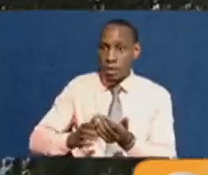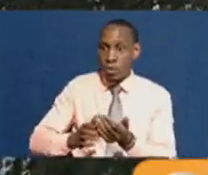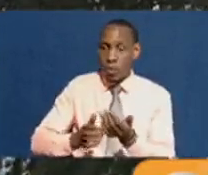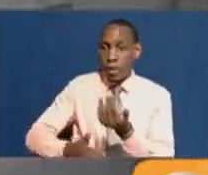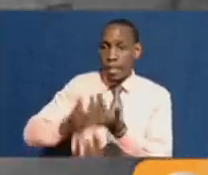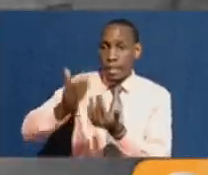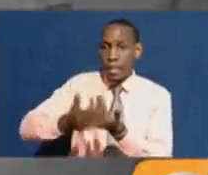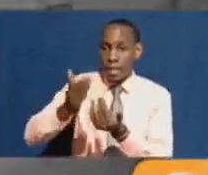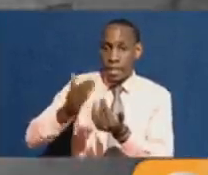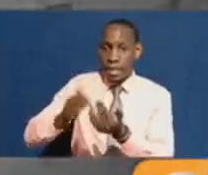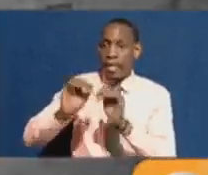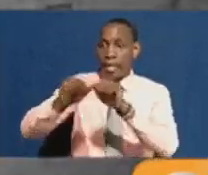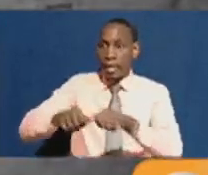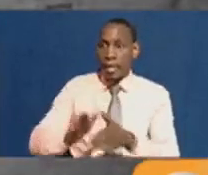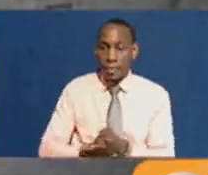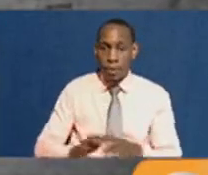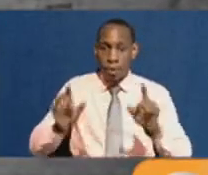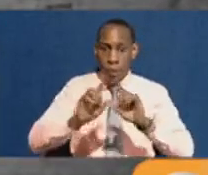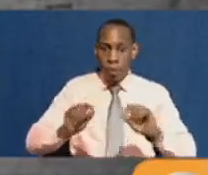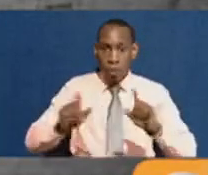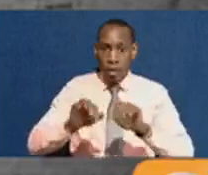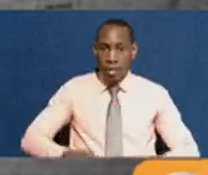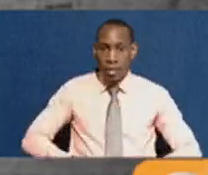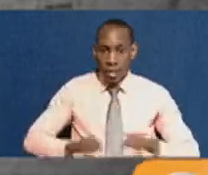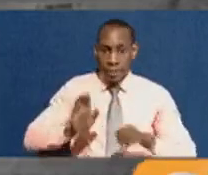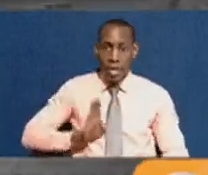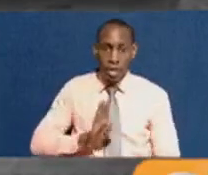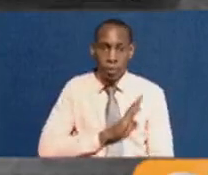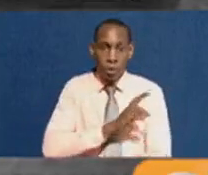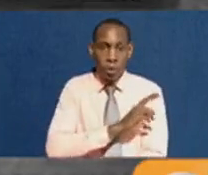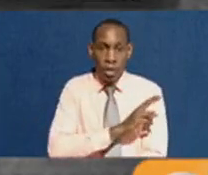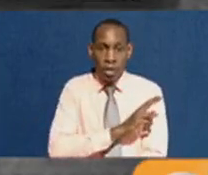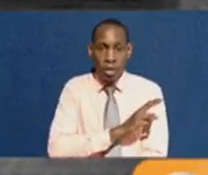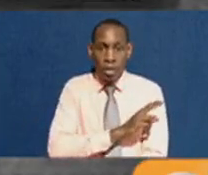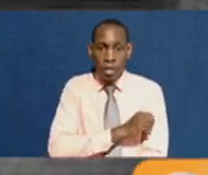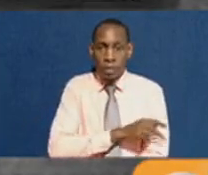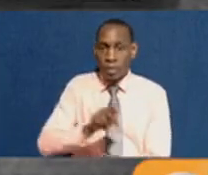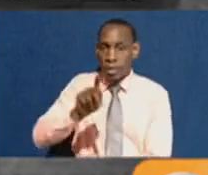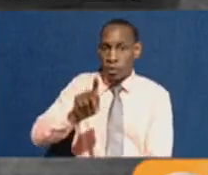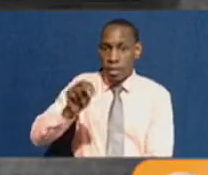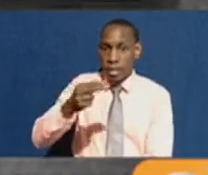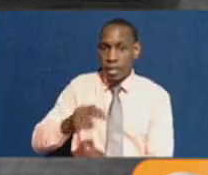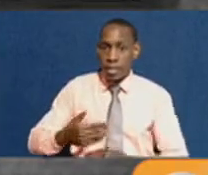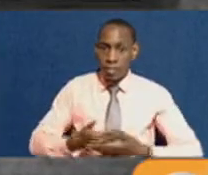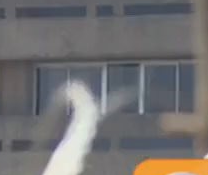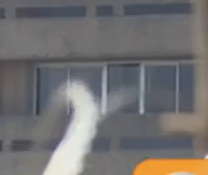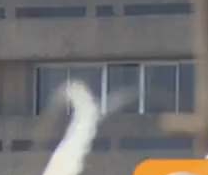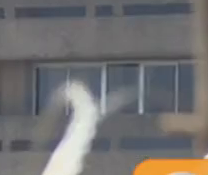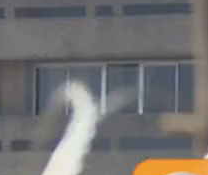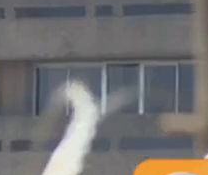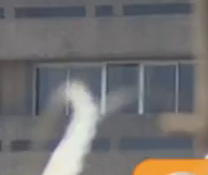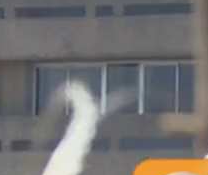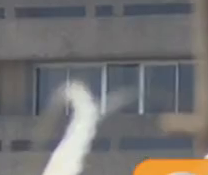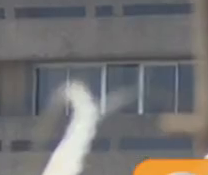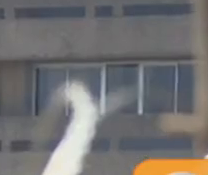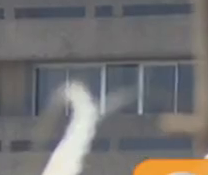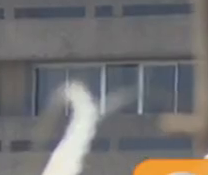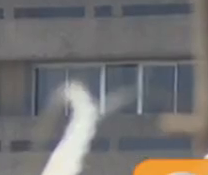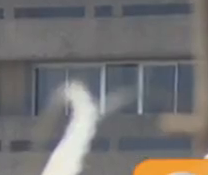ipasavyo. Kwenye taarifa ya mwenyekiti wa bodi ya Kenyatta George Ooko, mtoto huyu alifika Kenyatta saa